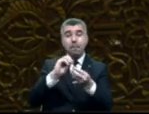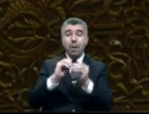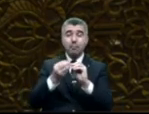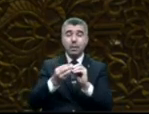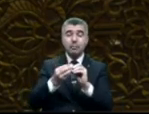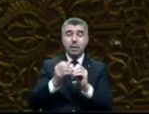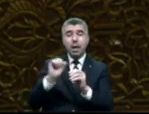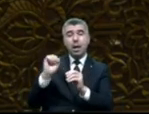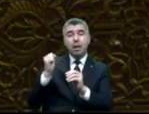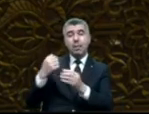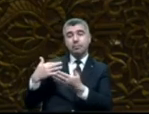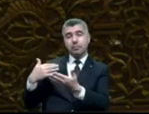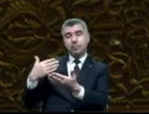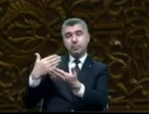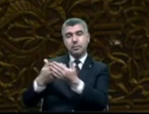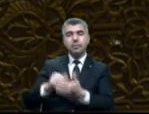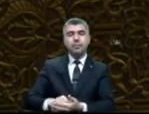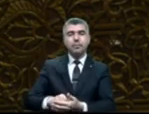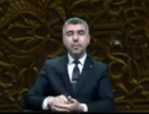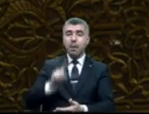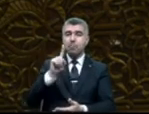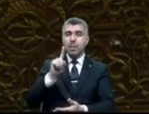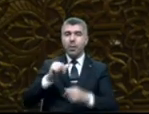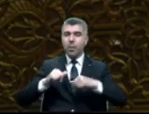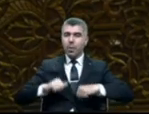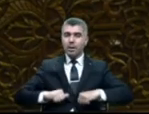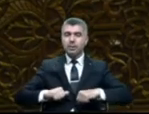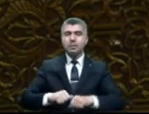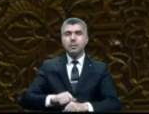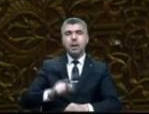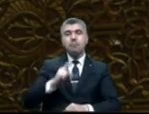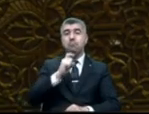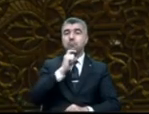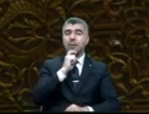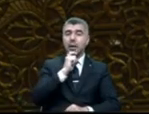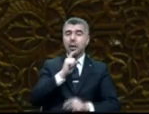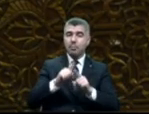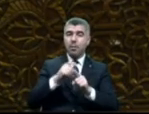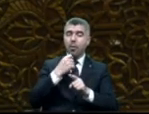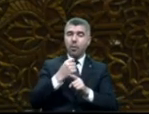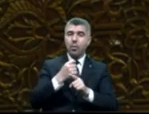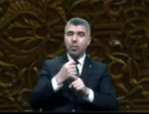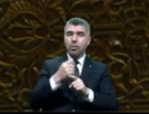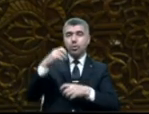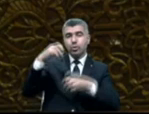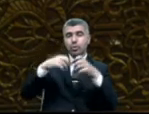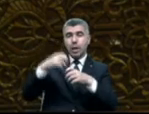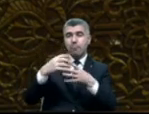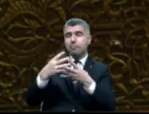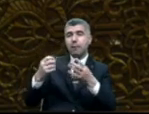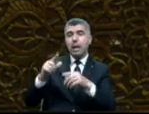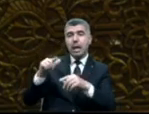السابقة في السنوات الأخيرة، لكن سيد الوزير المحترم لا زالت تداعيات الجفاف وآثاره مخيمة على